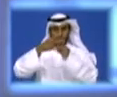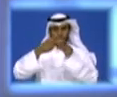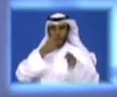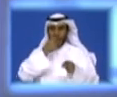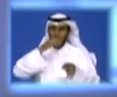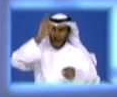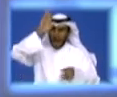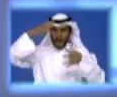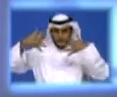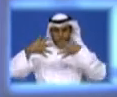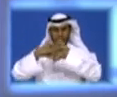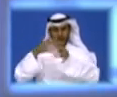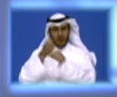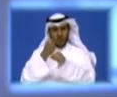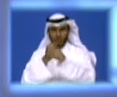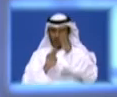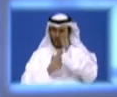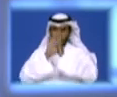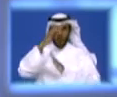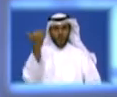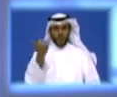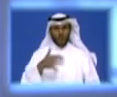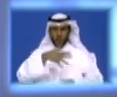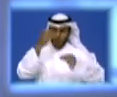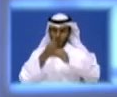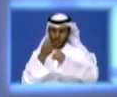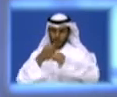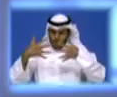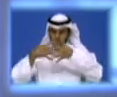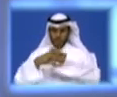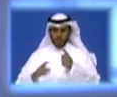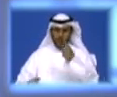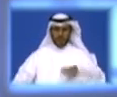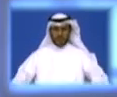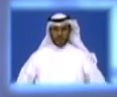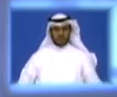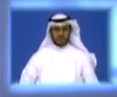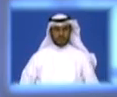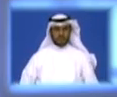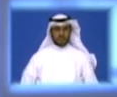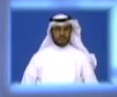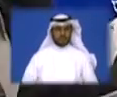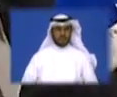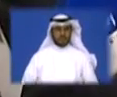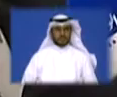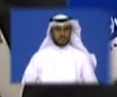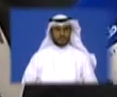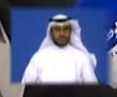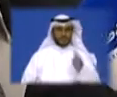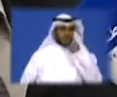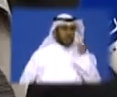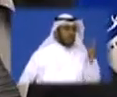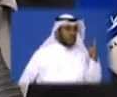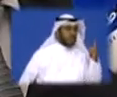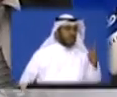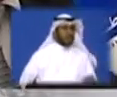العراقية والمضي بها نحو الأمام واستعدادهم للعمل مع العراق الجديد. معالي الرئيس